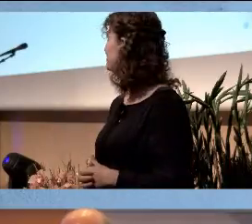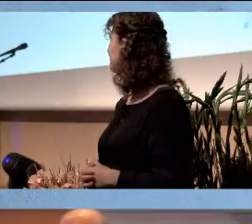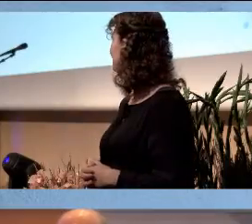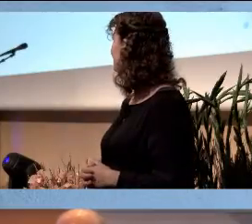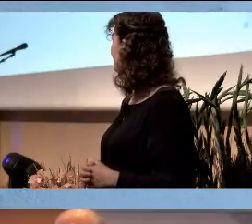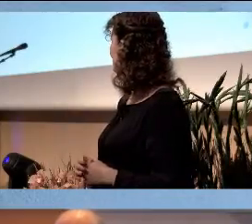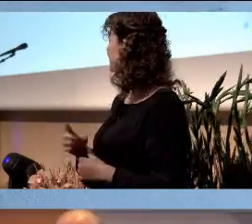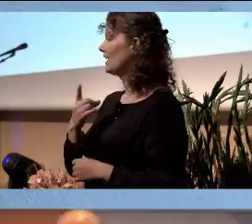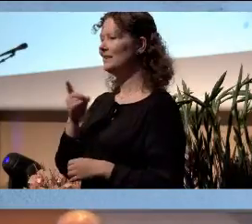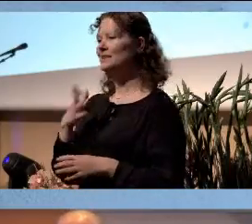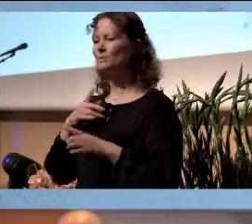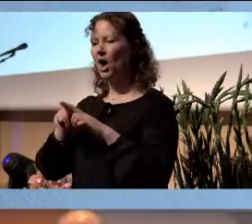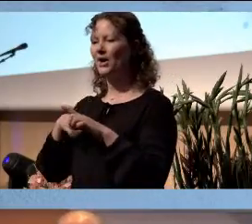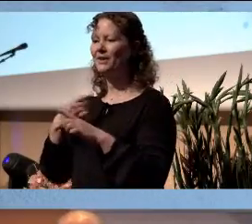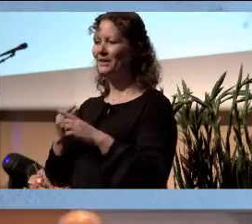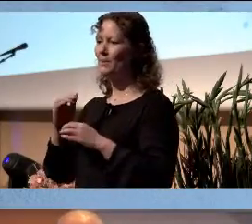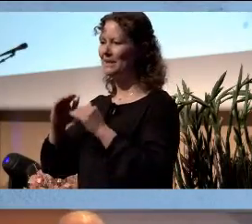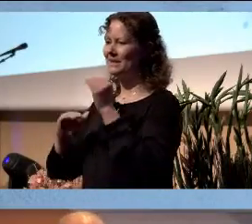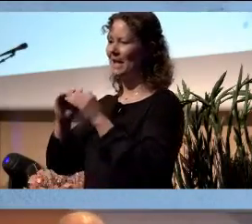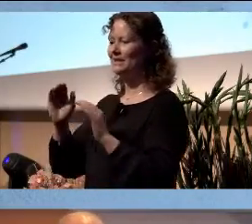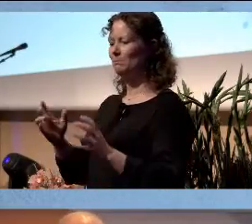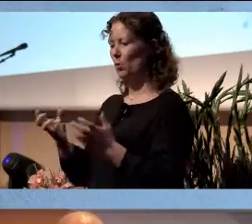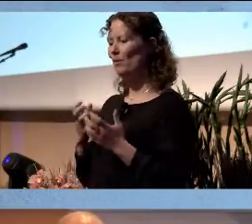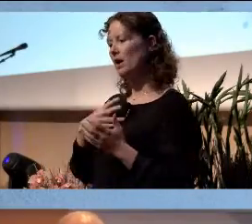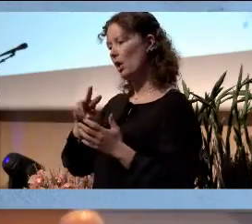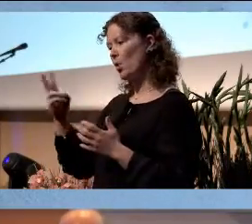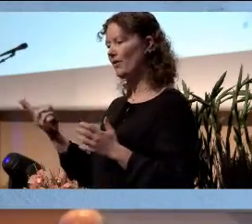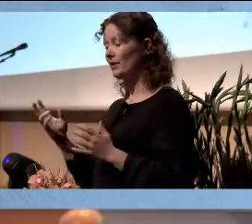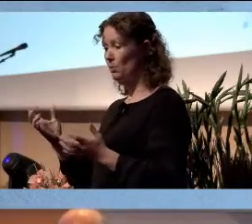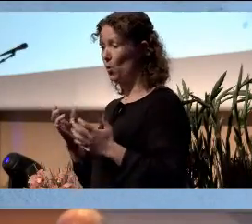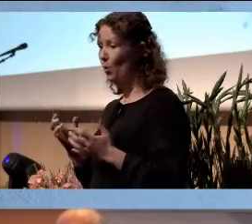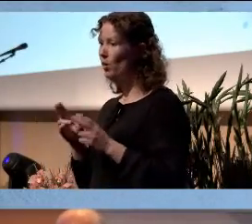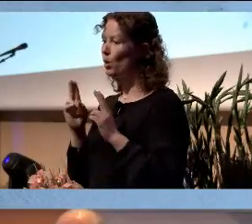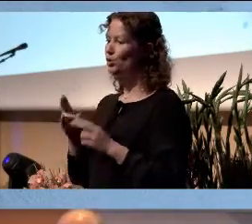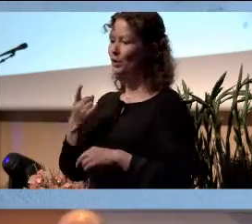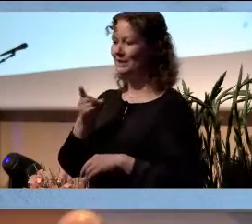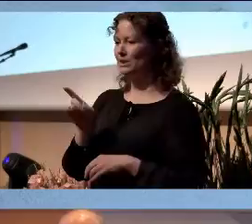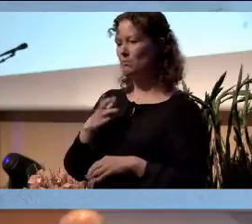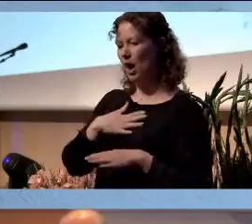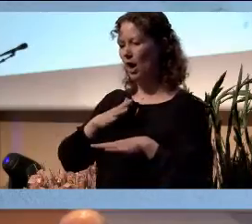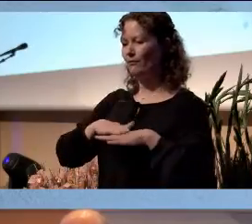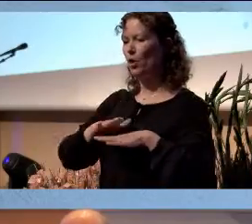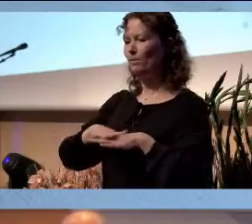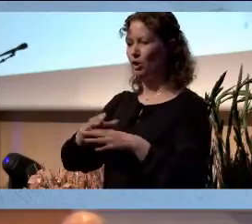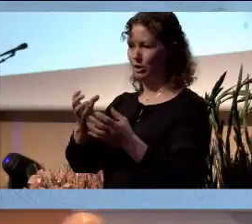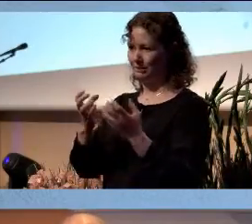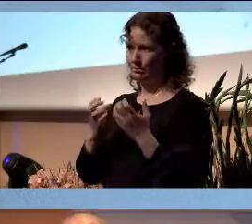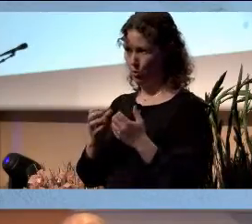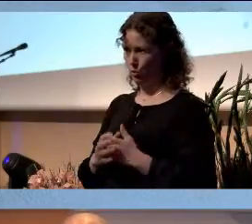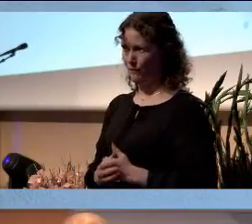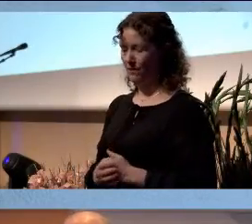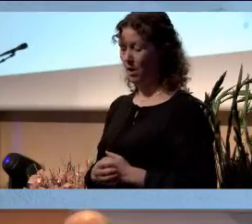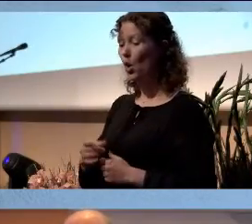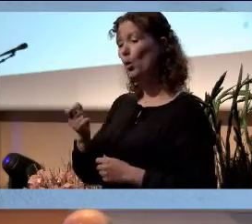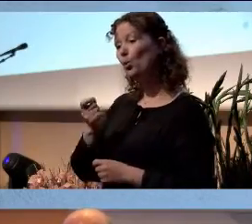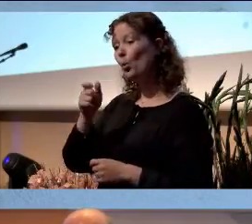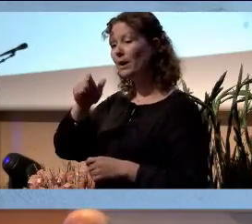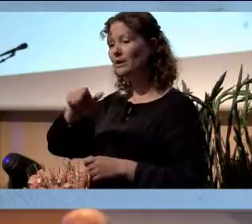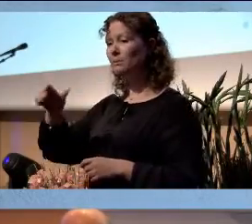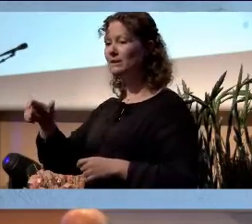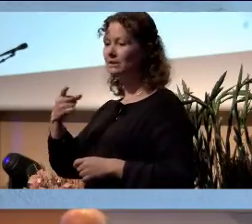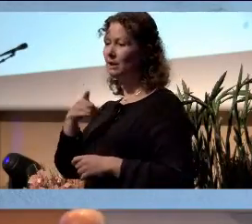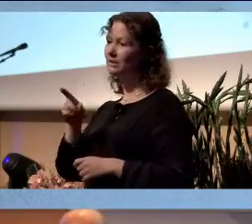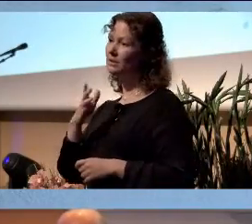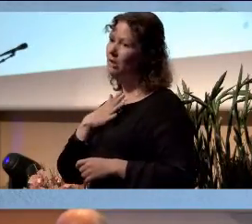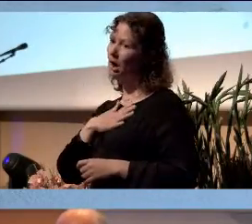De som har rehabiliteringsbehov har andre behov, og ikke minst de som har forebyggingsbehov. Noen mennesker